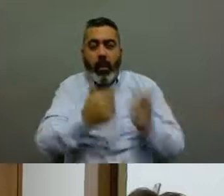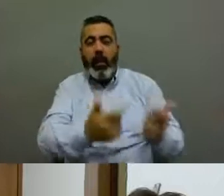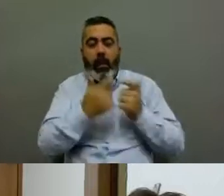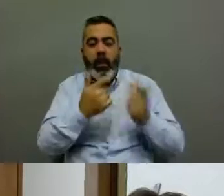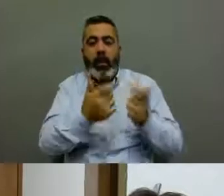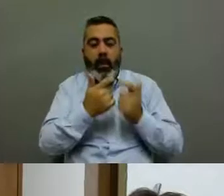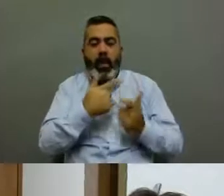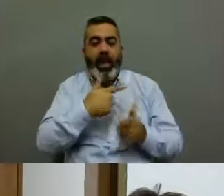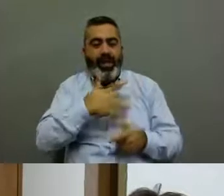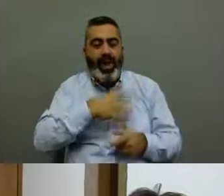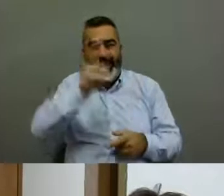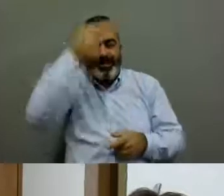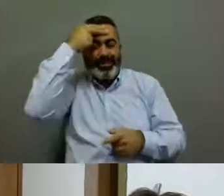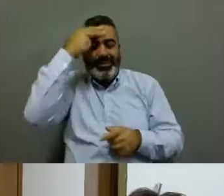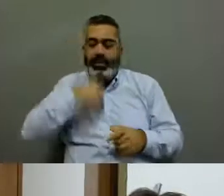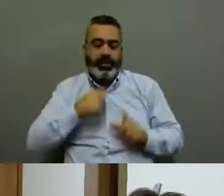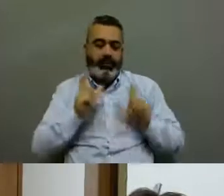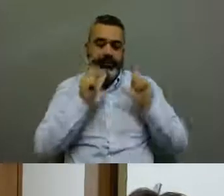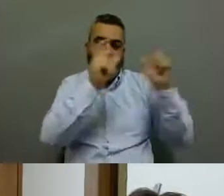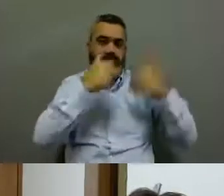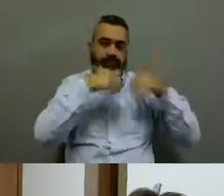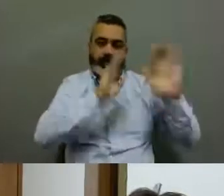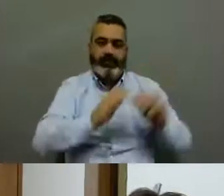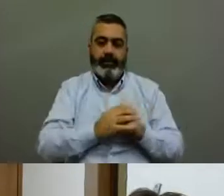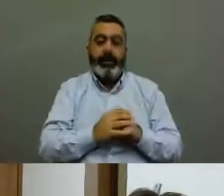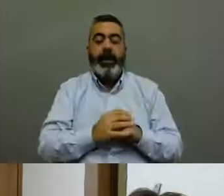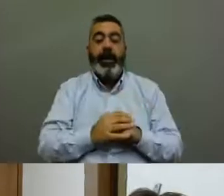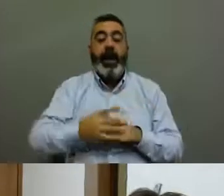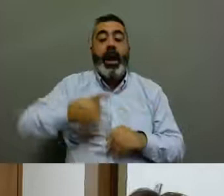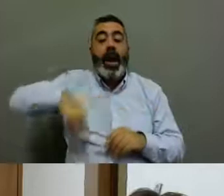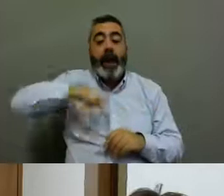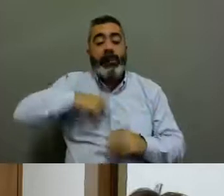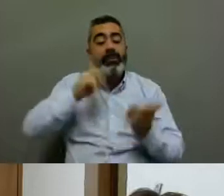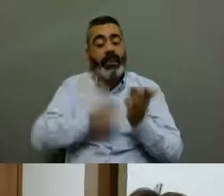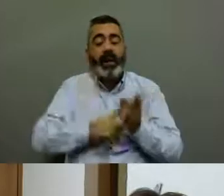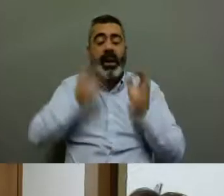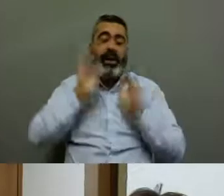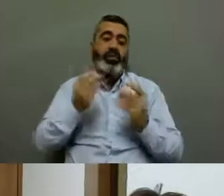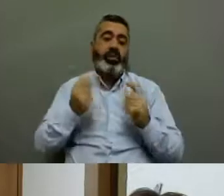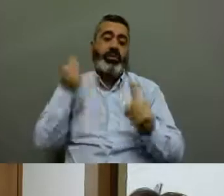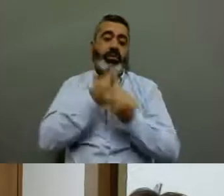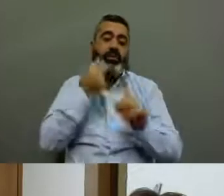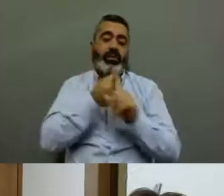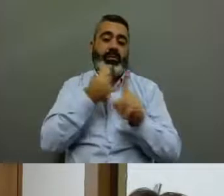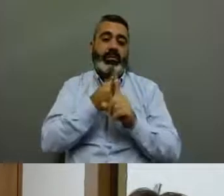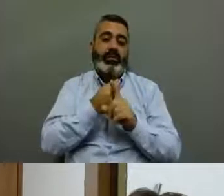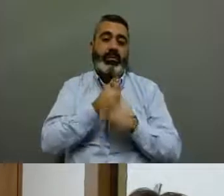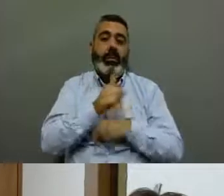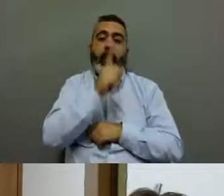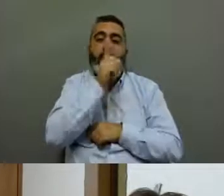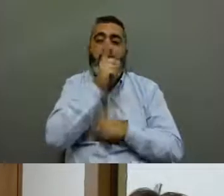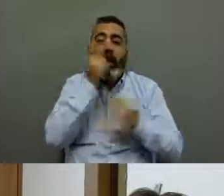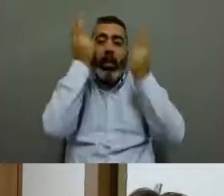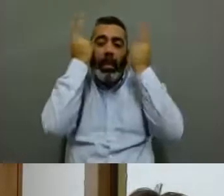μας περάσουμε. Αλλά χρειάζεται και εμείς οι ίδιοι να είμαστε διεκδικητικοί, να μην το βάζουμε κάτω, να μην